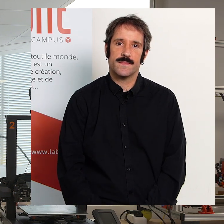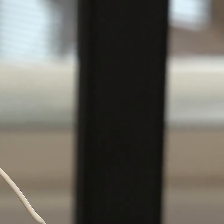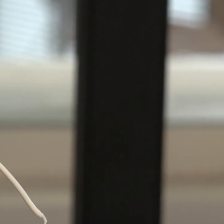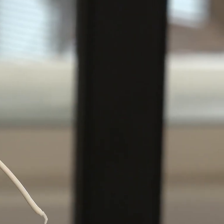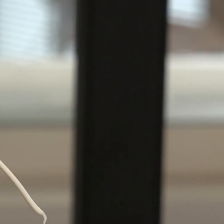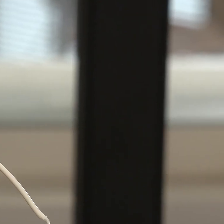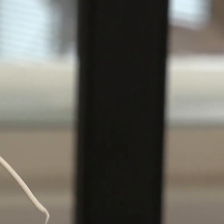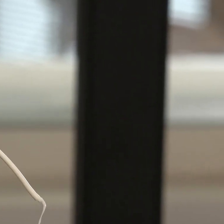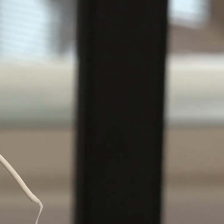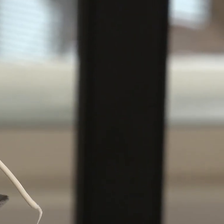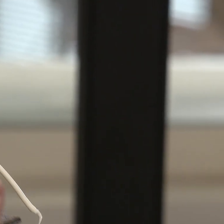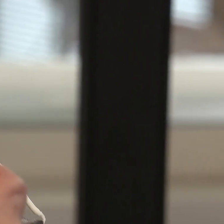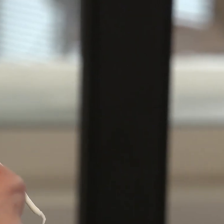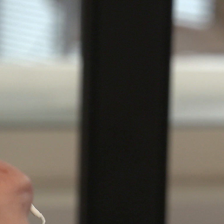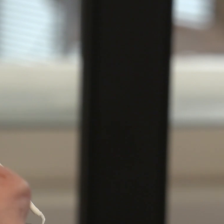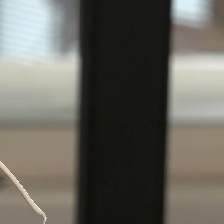biseau.